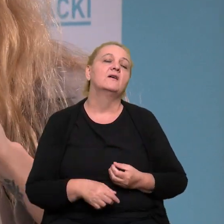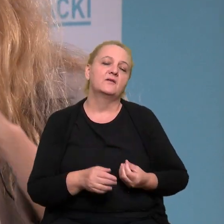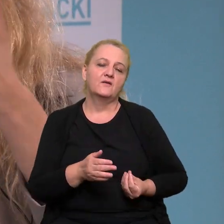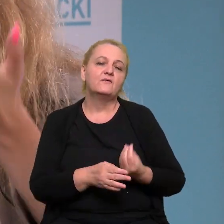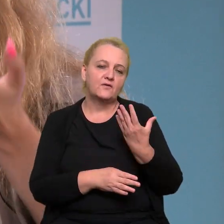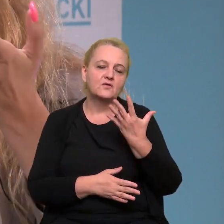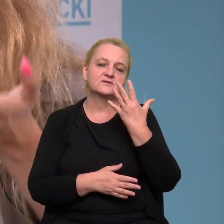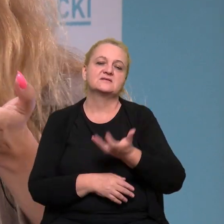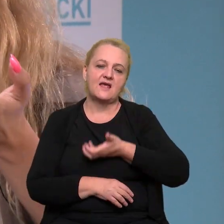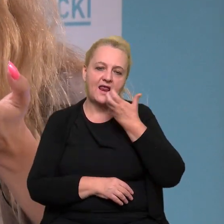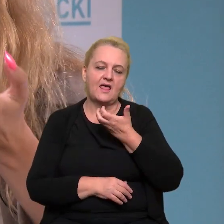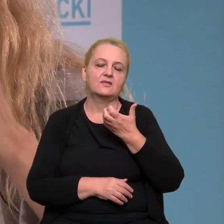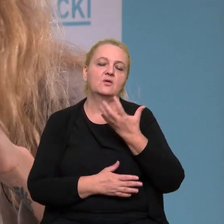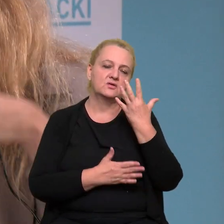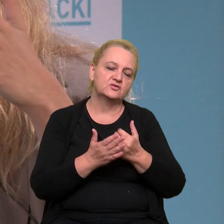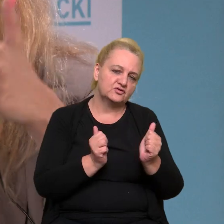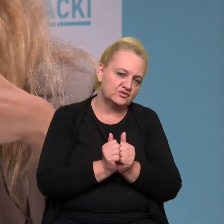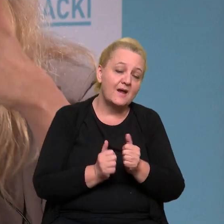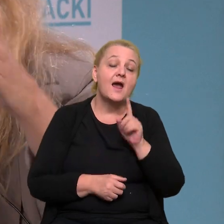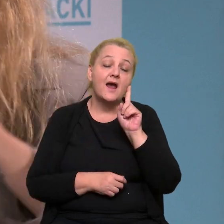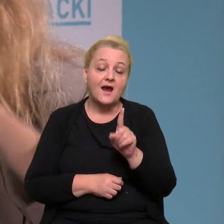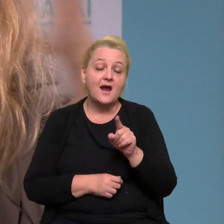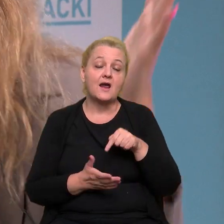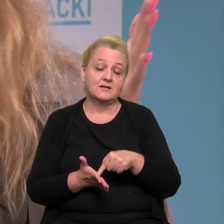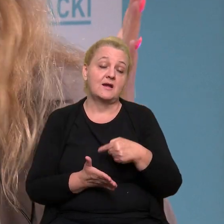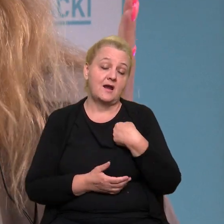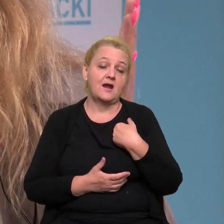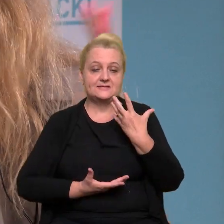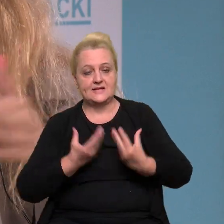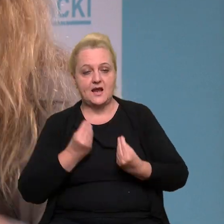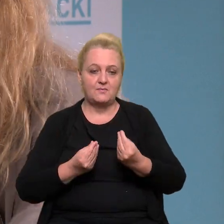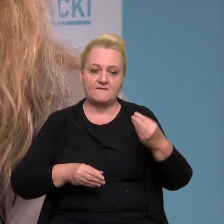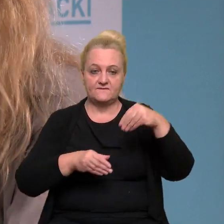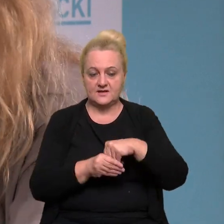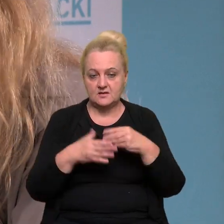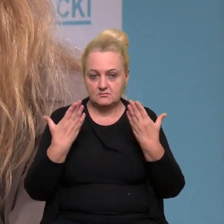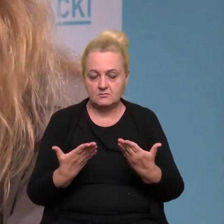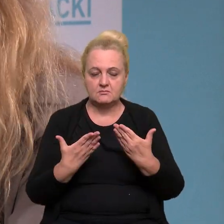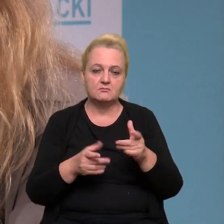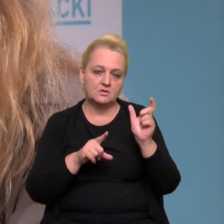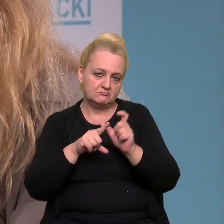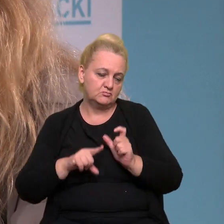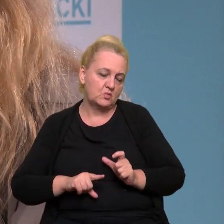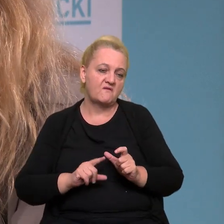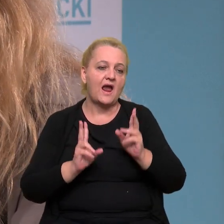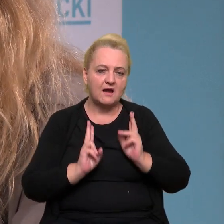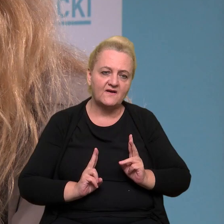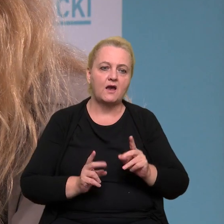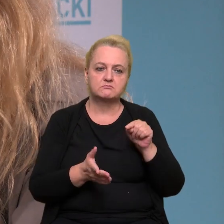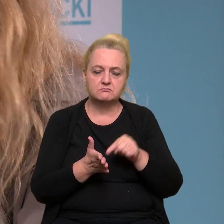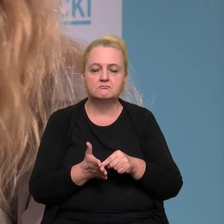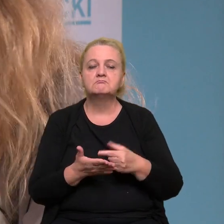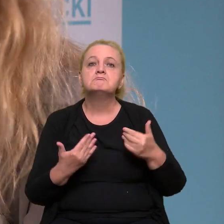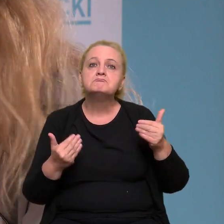jesień i pomyślałam, będę tutaj bawiła się tymi pojęciami autentyczności. Jak